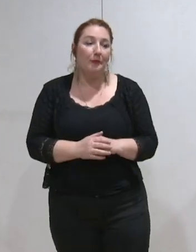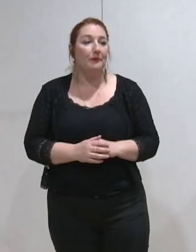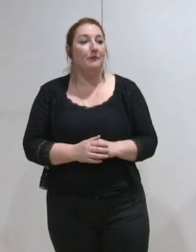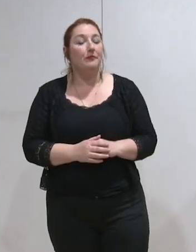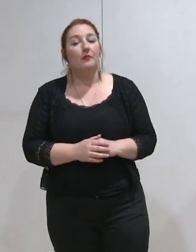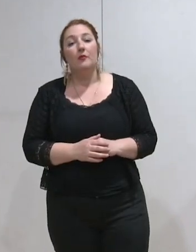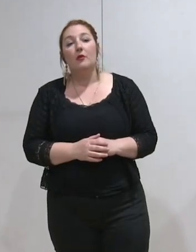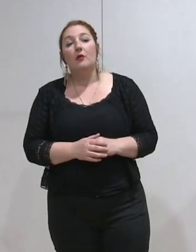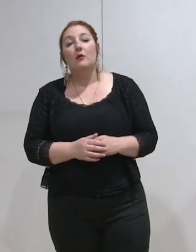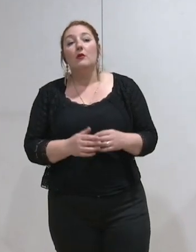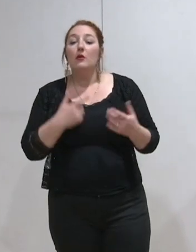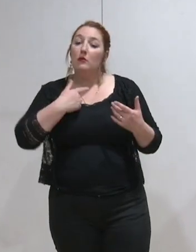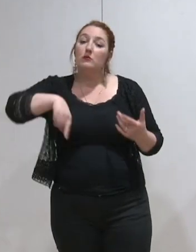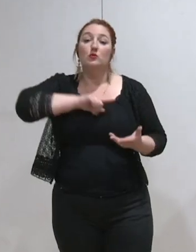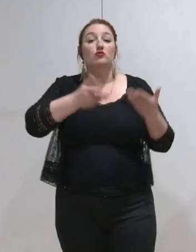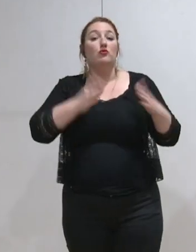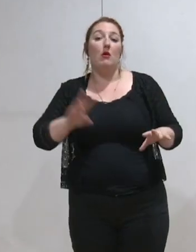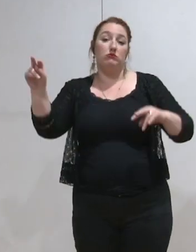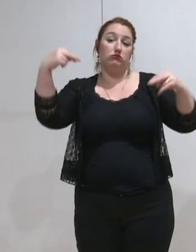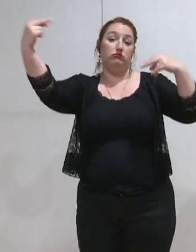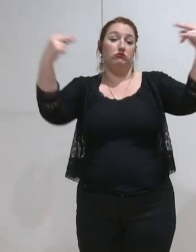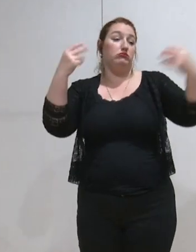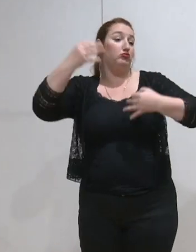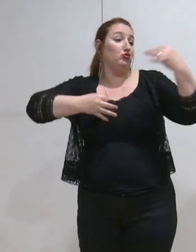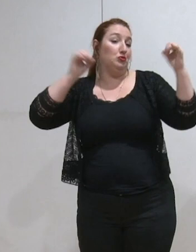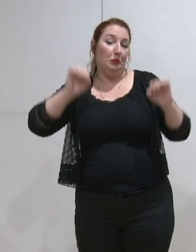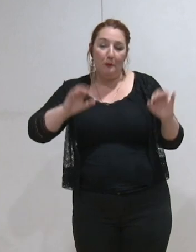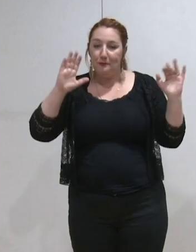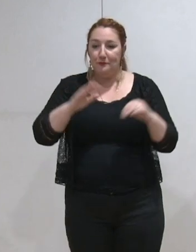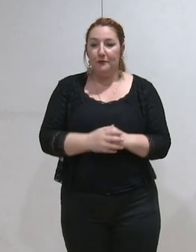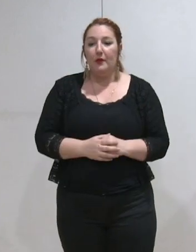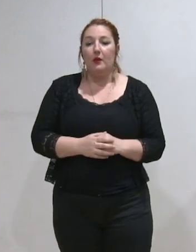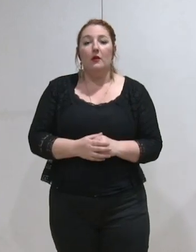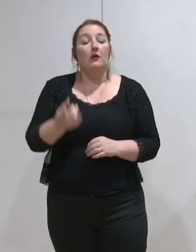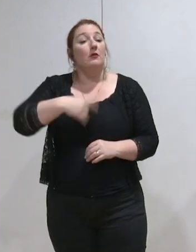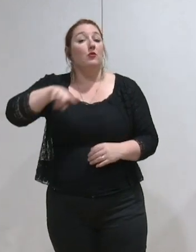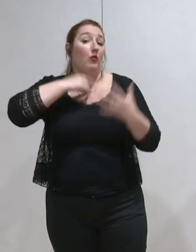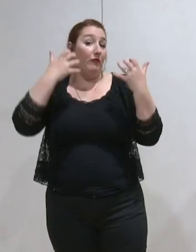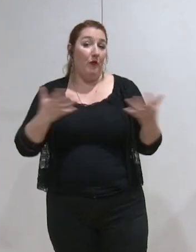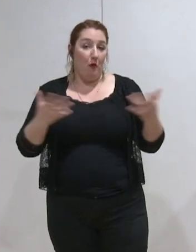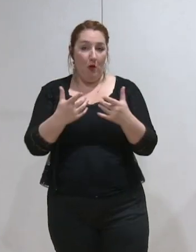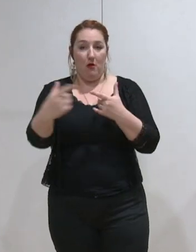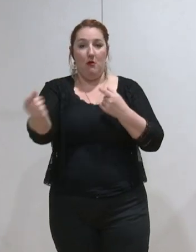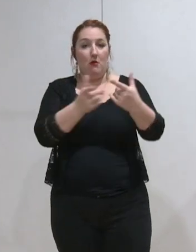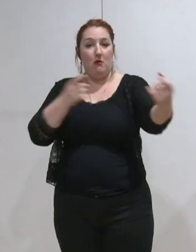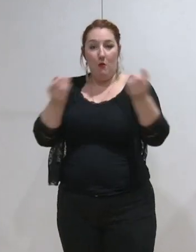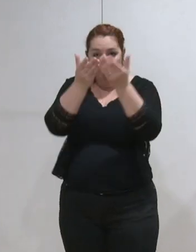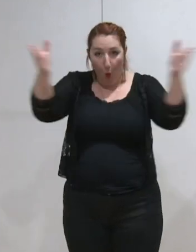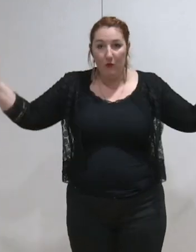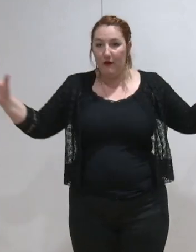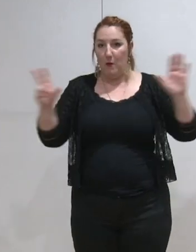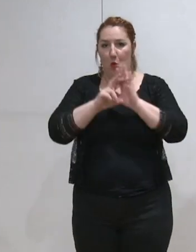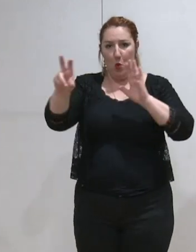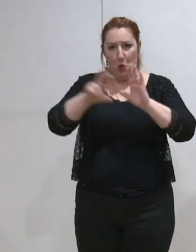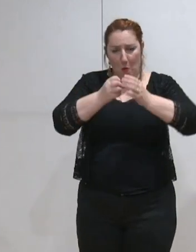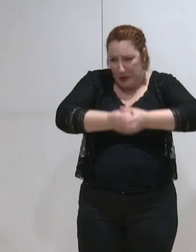ou pas du choix que nous avons fait d'ouvrir cette équipe ement à un maximum de grenobbis au lieu de n'avoir qu'une dizaine